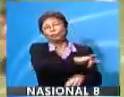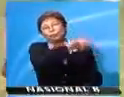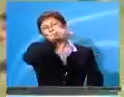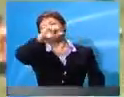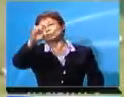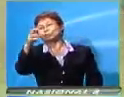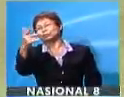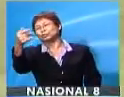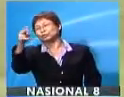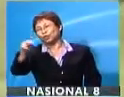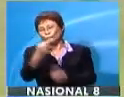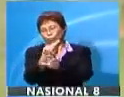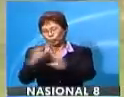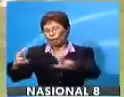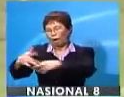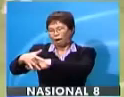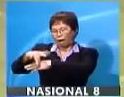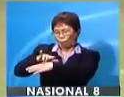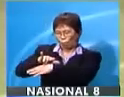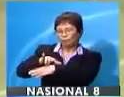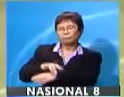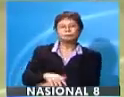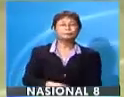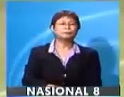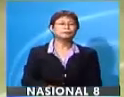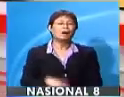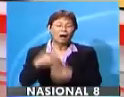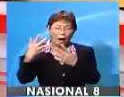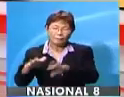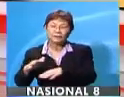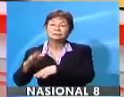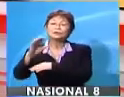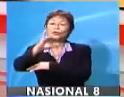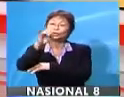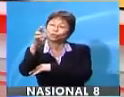dahulu sebagai persiapan awal.